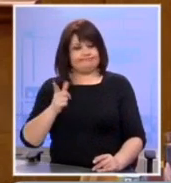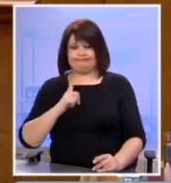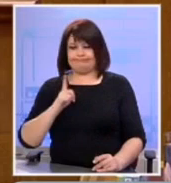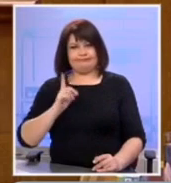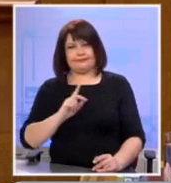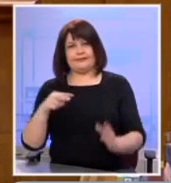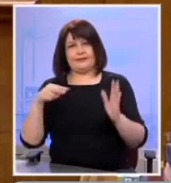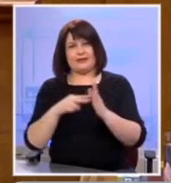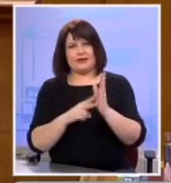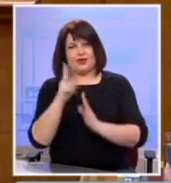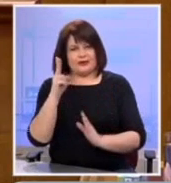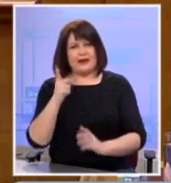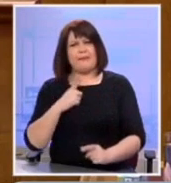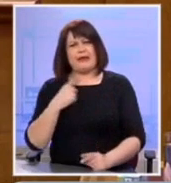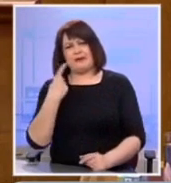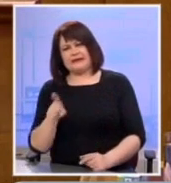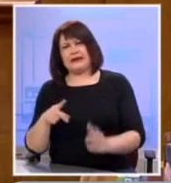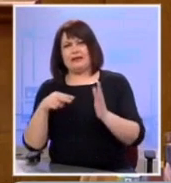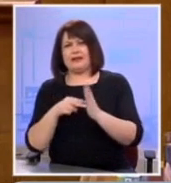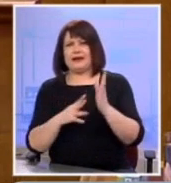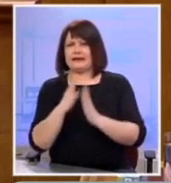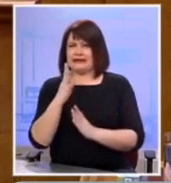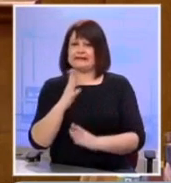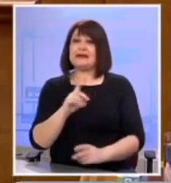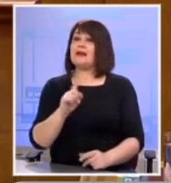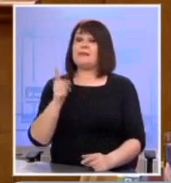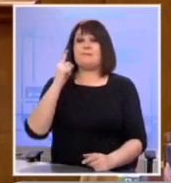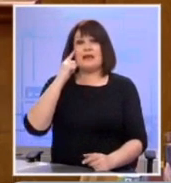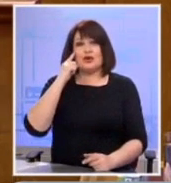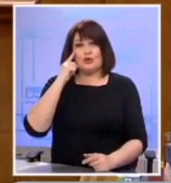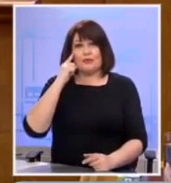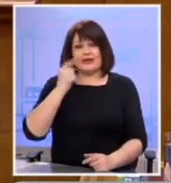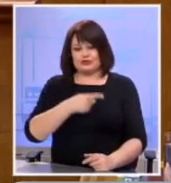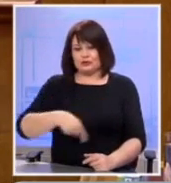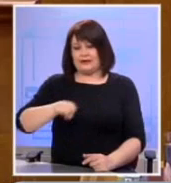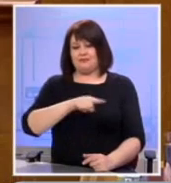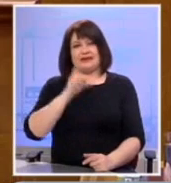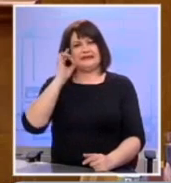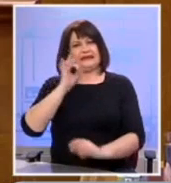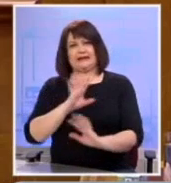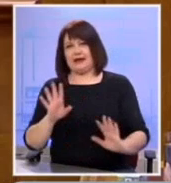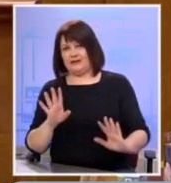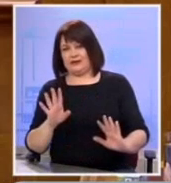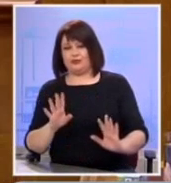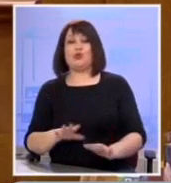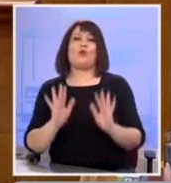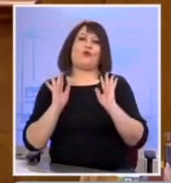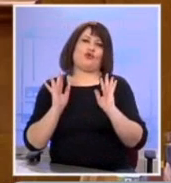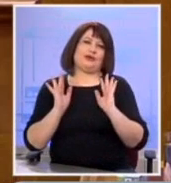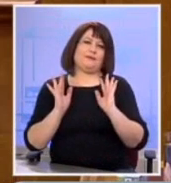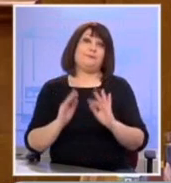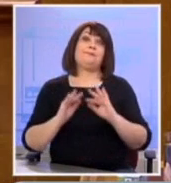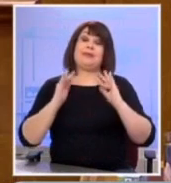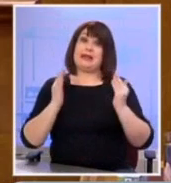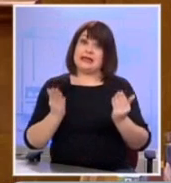και το 12 και το 14. Μην υποτιμάτε καταστάσεις. Είτε θα αρθείτε στο επίπεδο